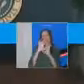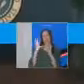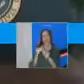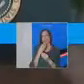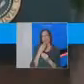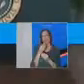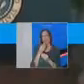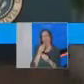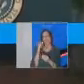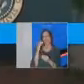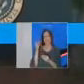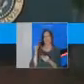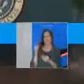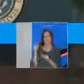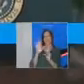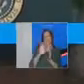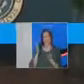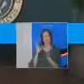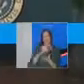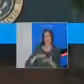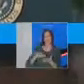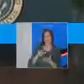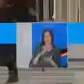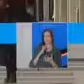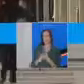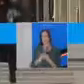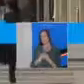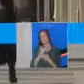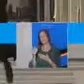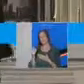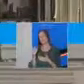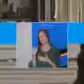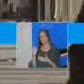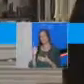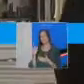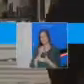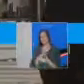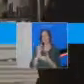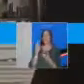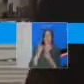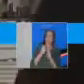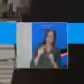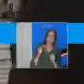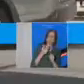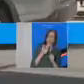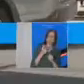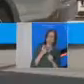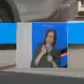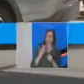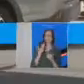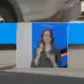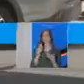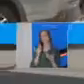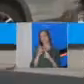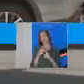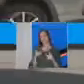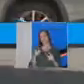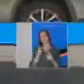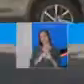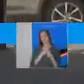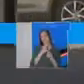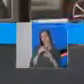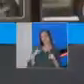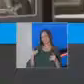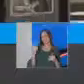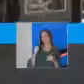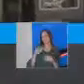85% מכלל היהודים האמריקאים הם בכלל נעים על הספקטרום שבין קונסרבטיבים לרפורמים, למודרן